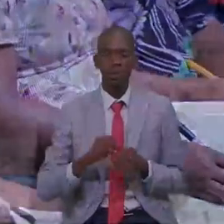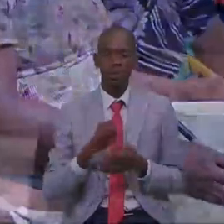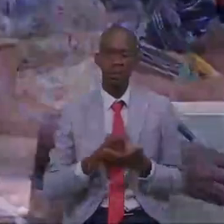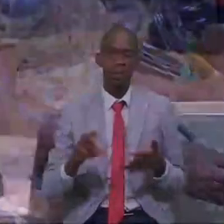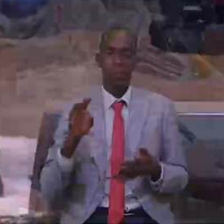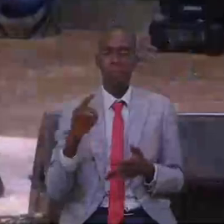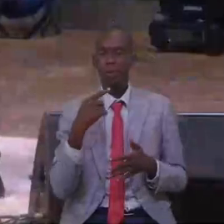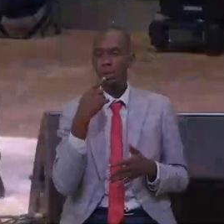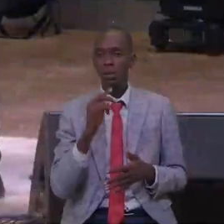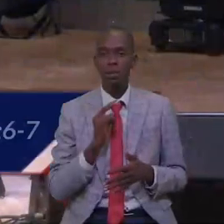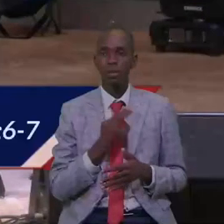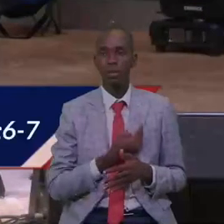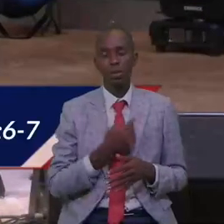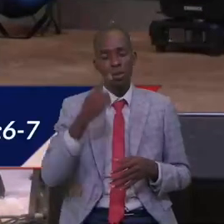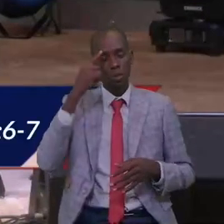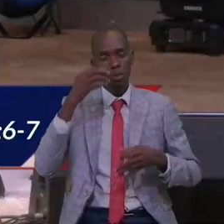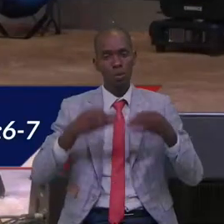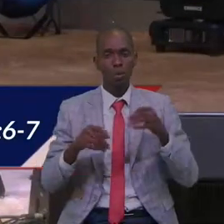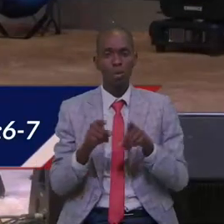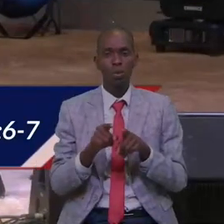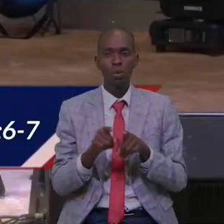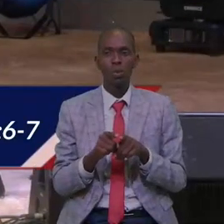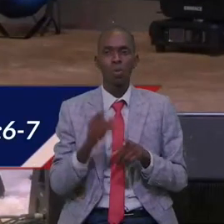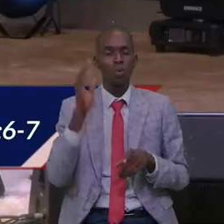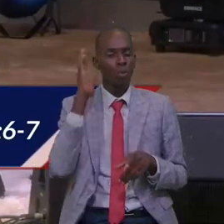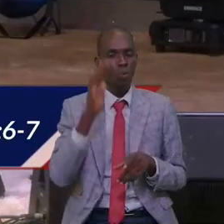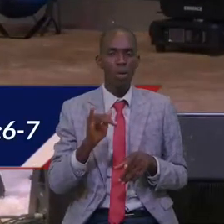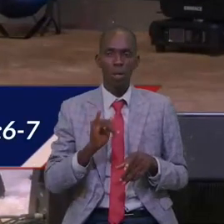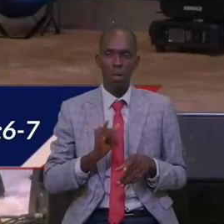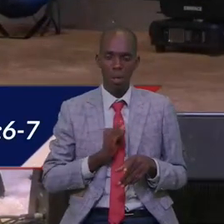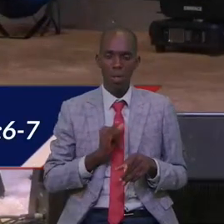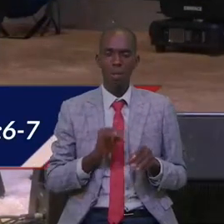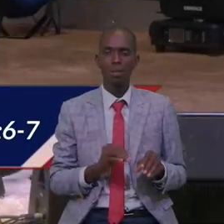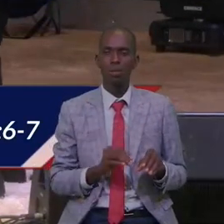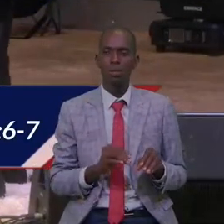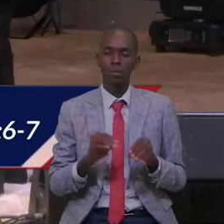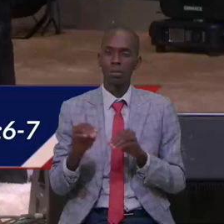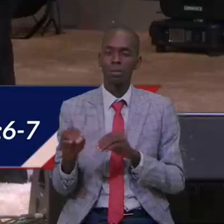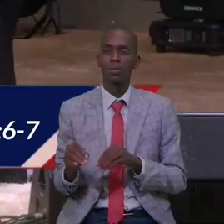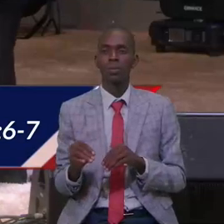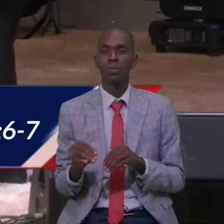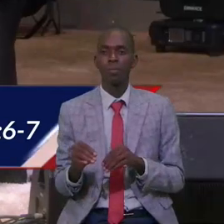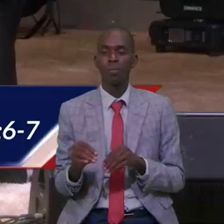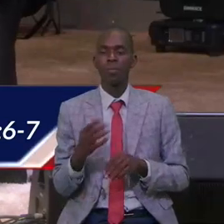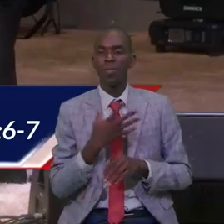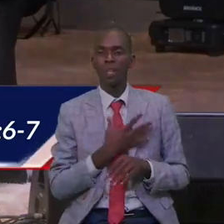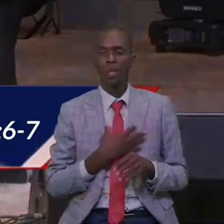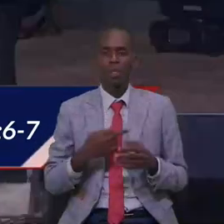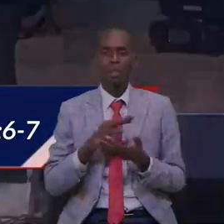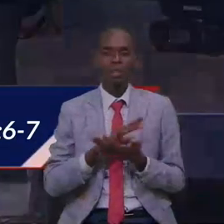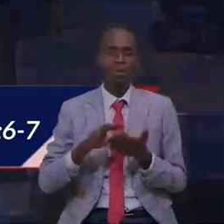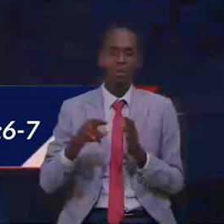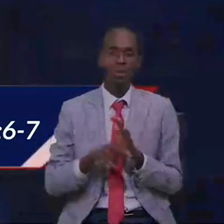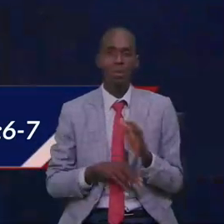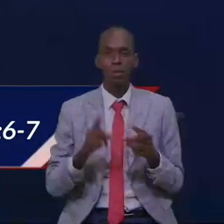jour de jugement au nom de Jésus-Christ. Et le verset 17 dit: je ferai de la droiture une règle et de la justice un